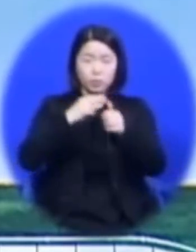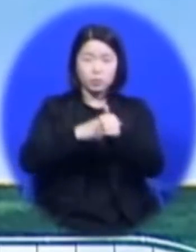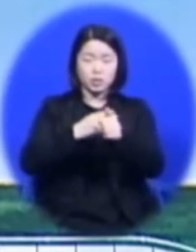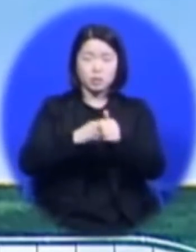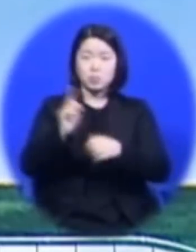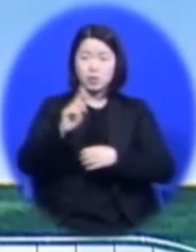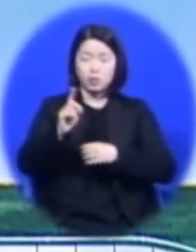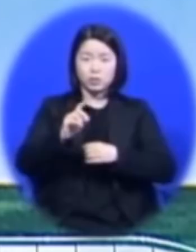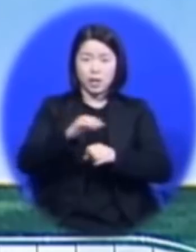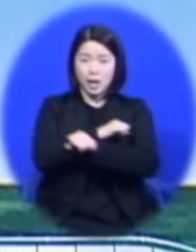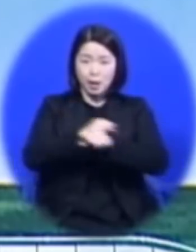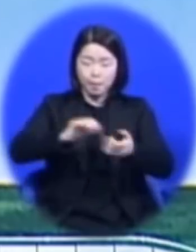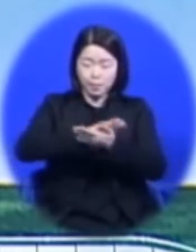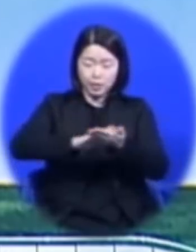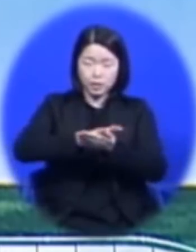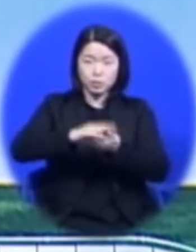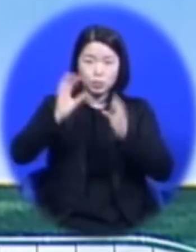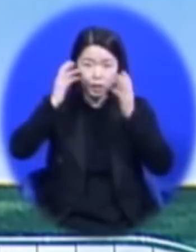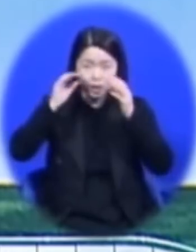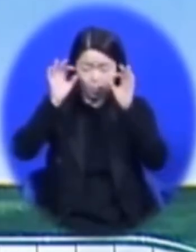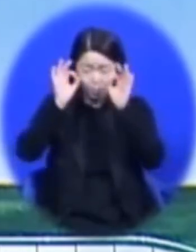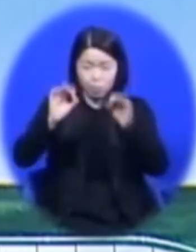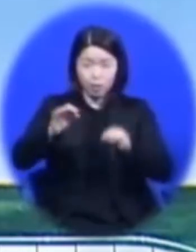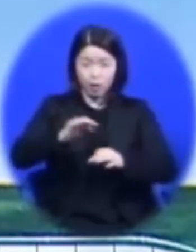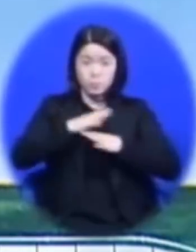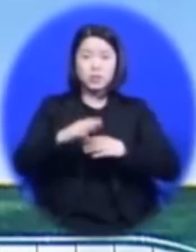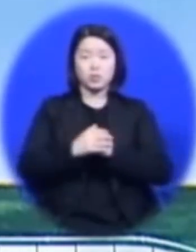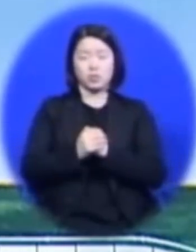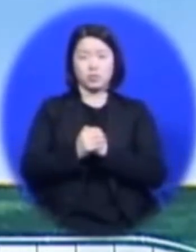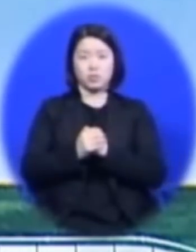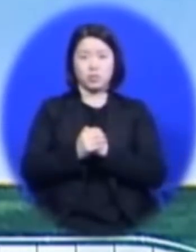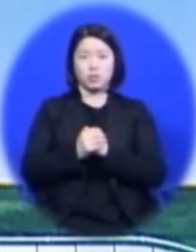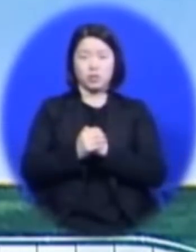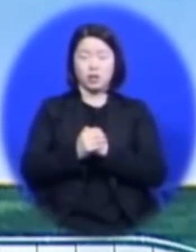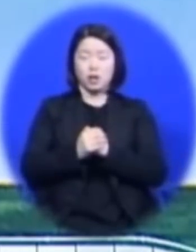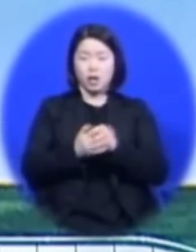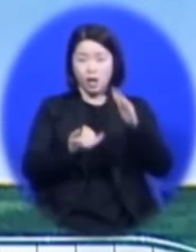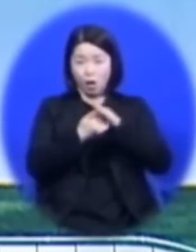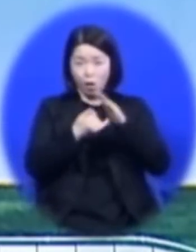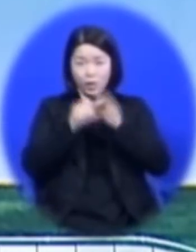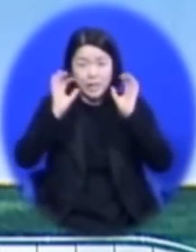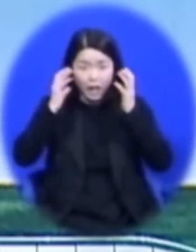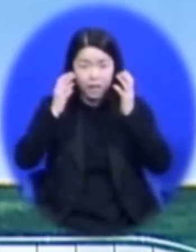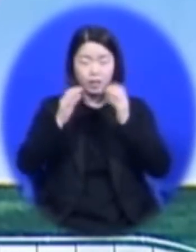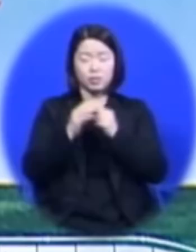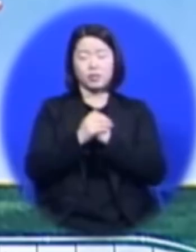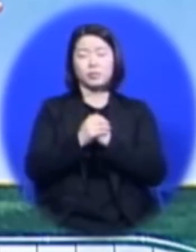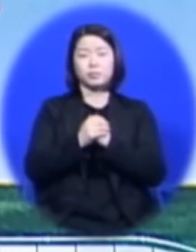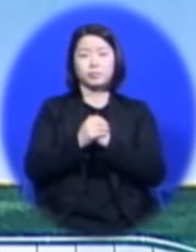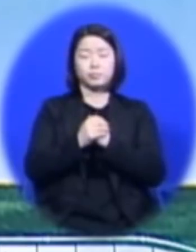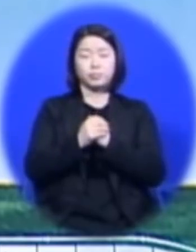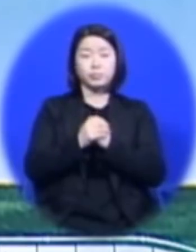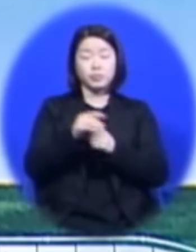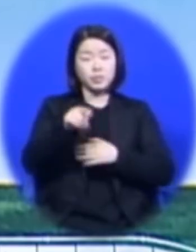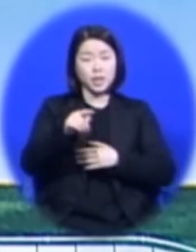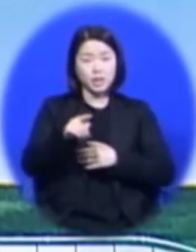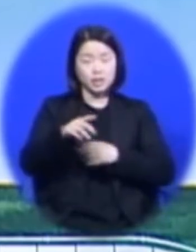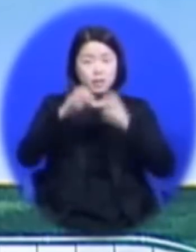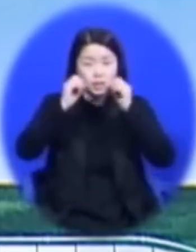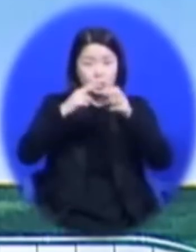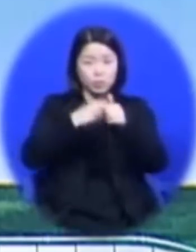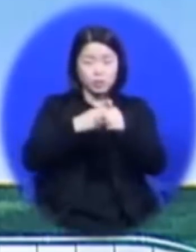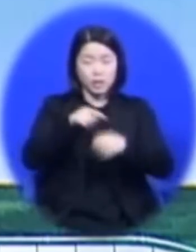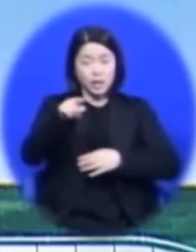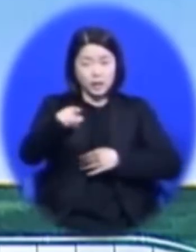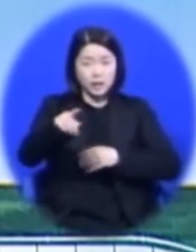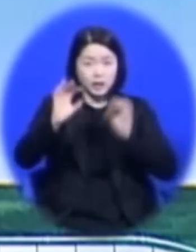마당에서 노는 아이를 보고는 깜짝 놀랐어 우린 아이예요 2 선교사님이